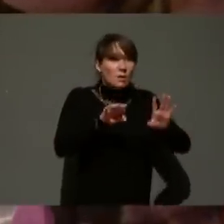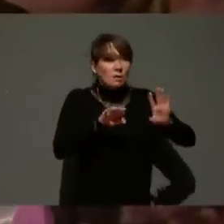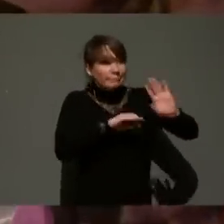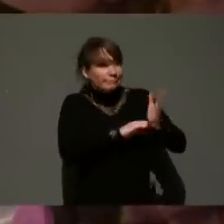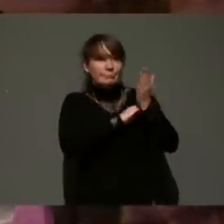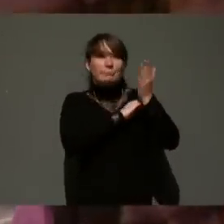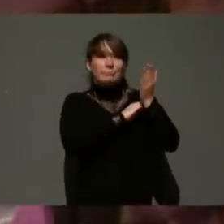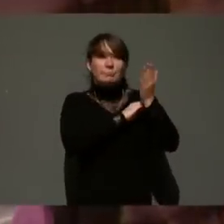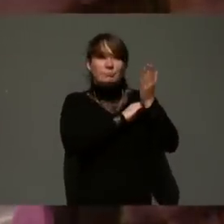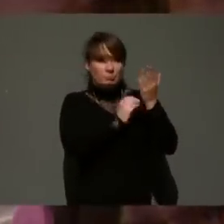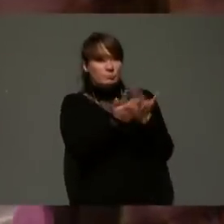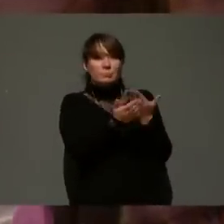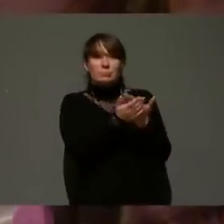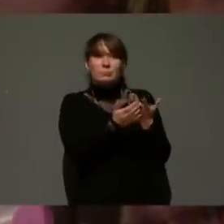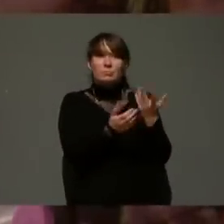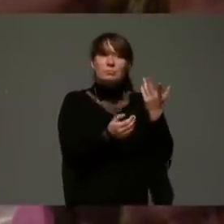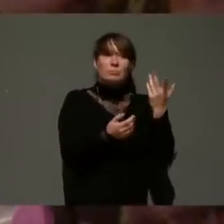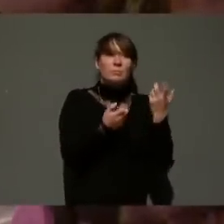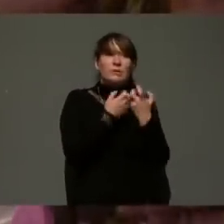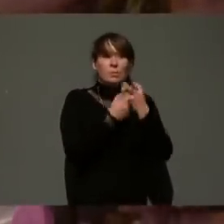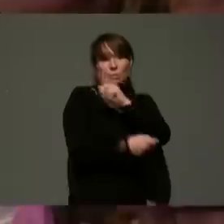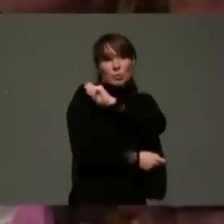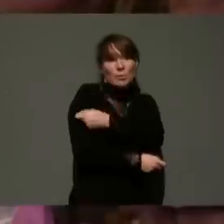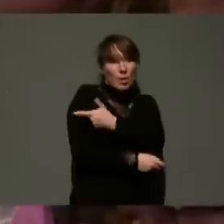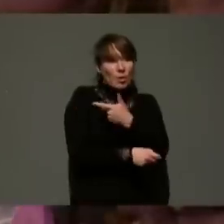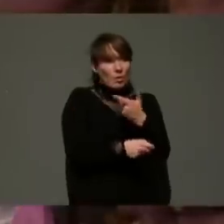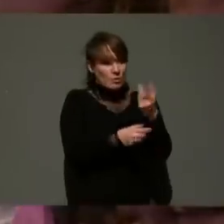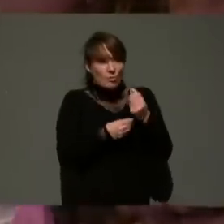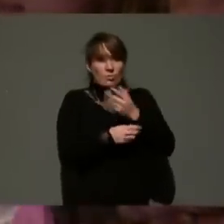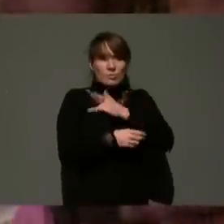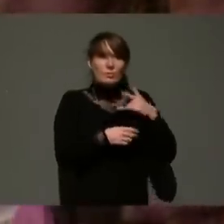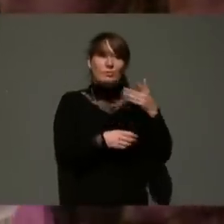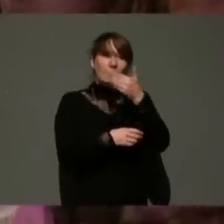démontre que plus elle pratique du sport, meilleure sa santé